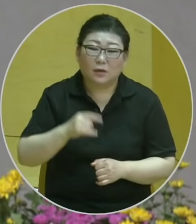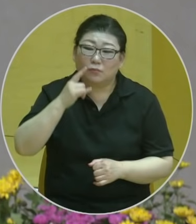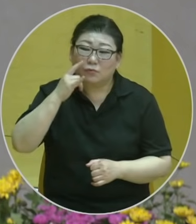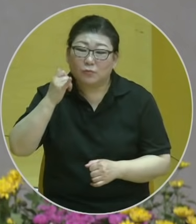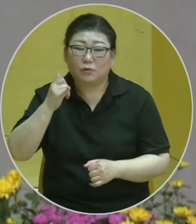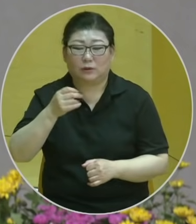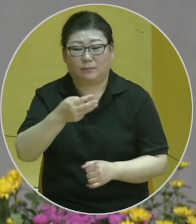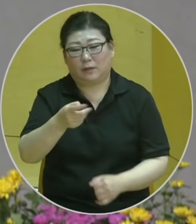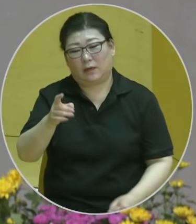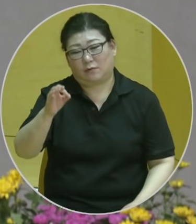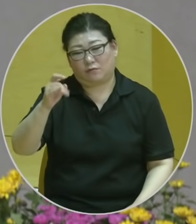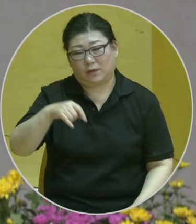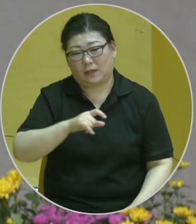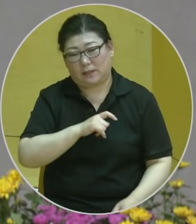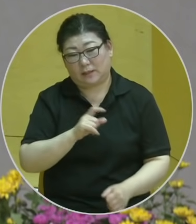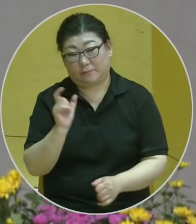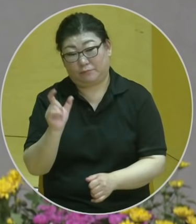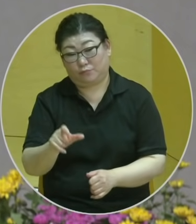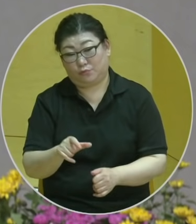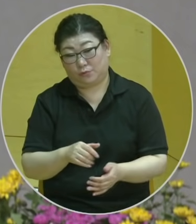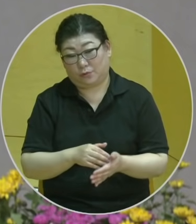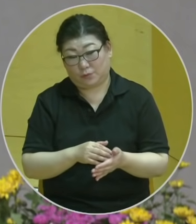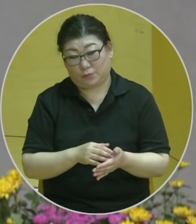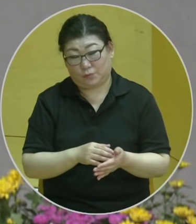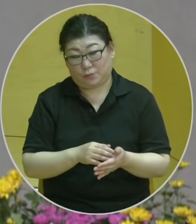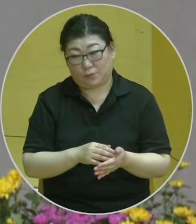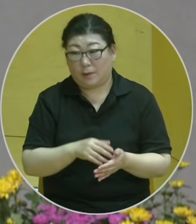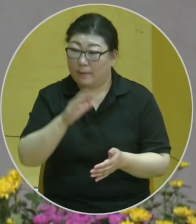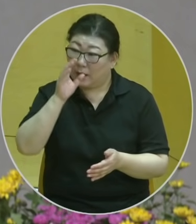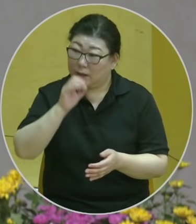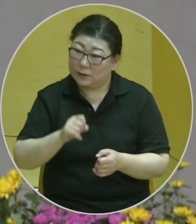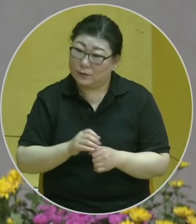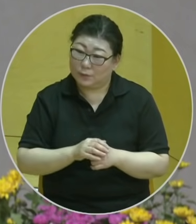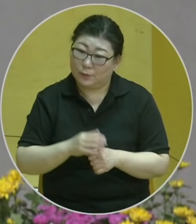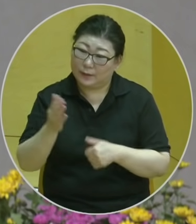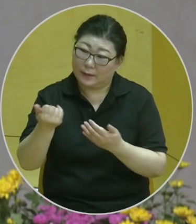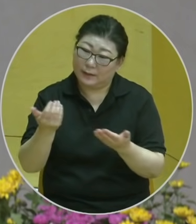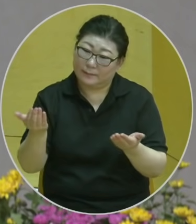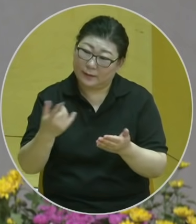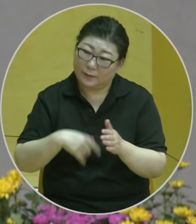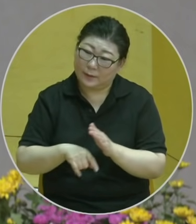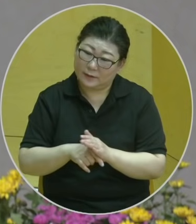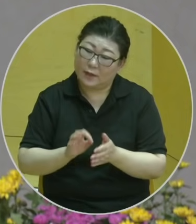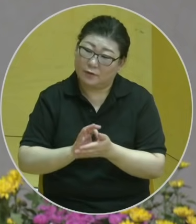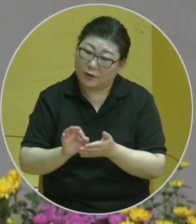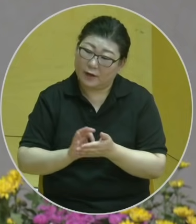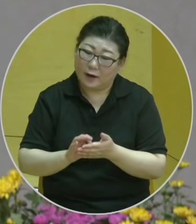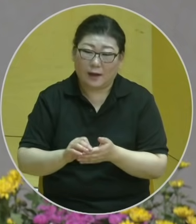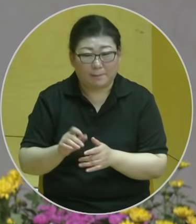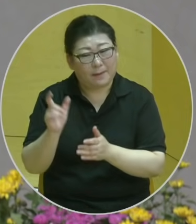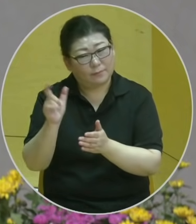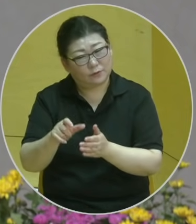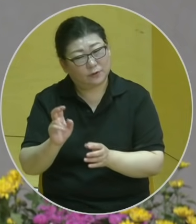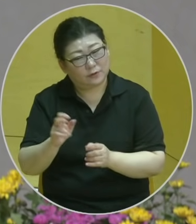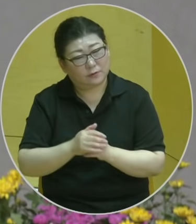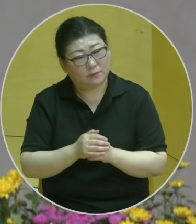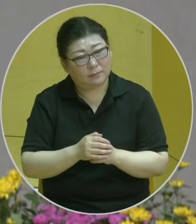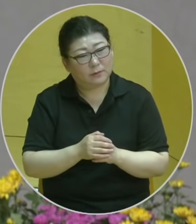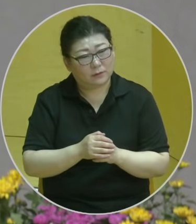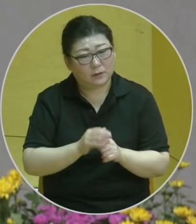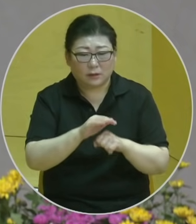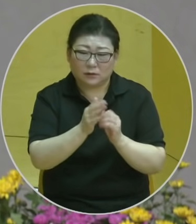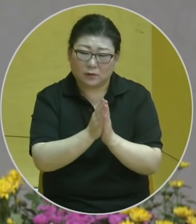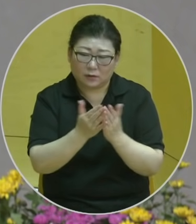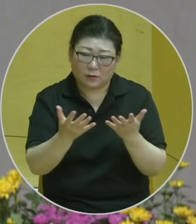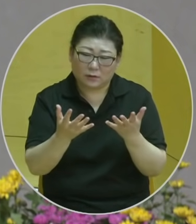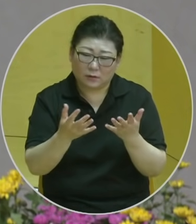위해서 하라고 그렇게 아마 이름을 지어줬을 것입니다. 레위 지파는 제사장의 지파 아닙니까? 따라서 성경도 많이 공부하고 있었습니다.